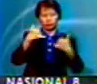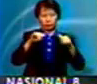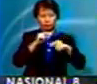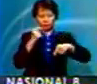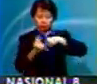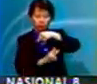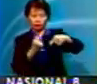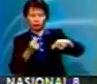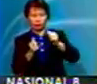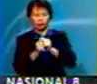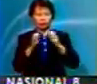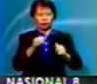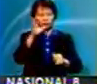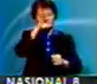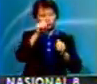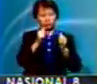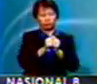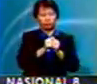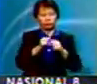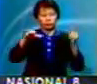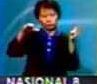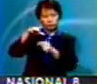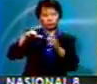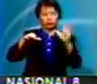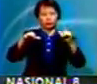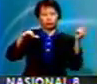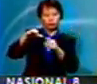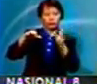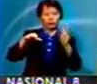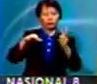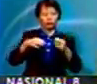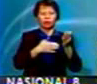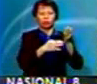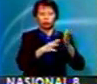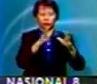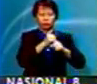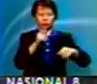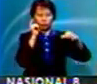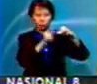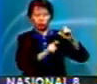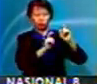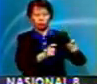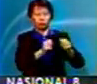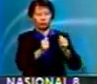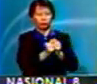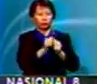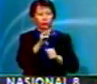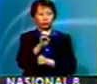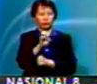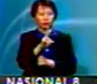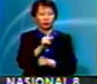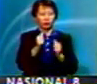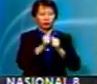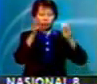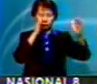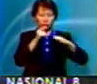gantian bijak mencari ruang untuk gol kelima dan keenam. Brunei berjaya mendapatkan gol sagu hati menerusi Muhammad Syarifuddin Marji untuk